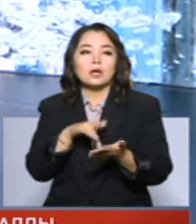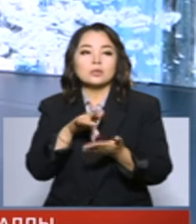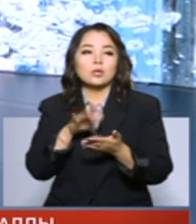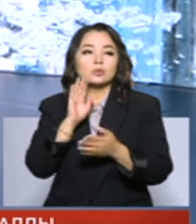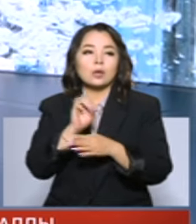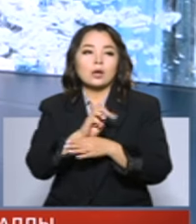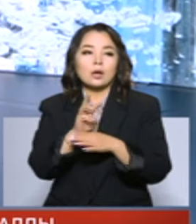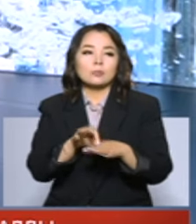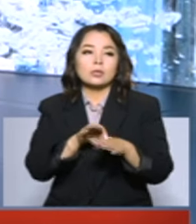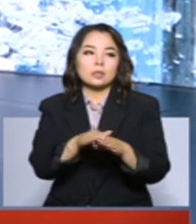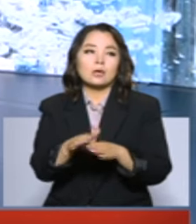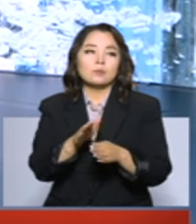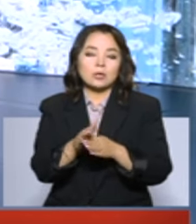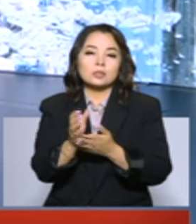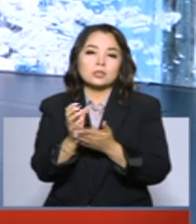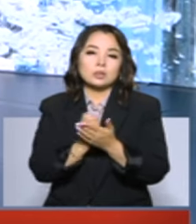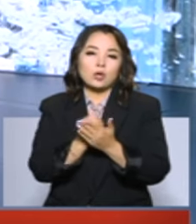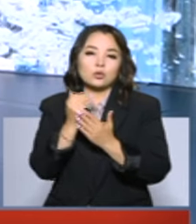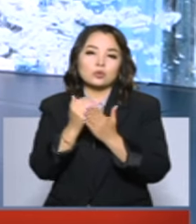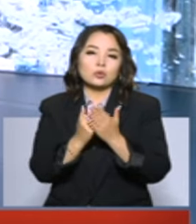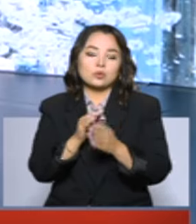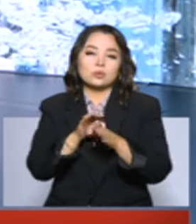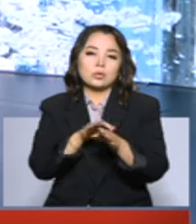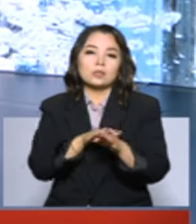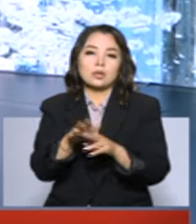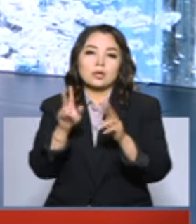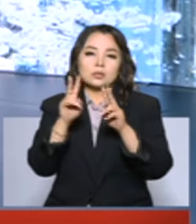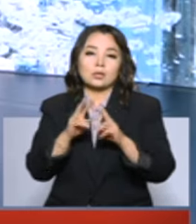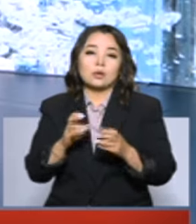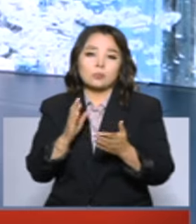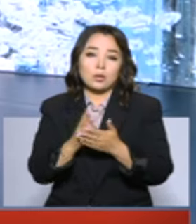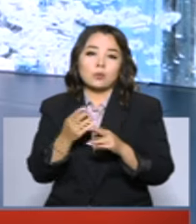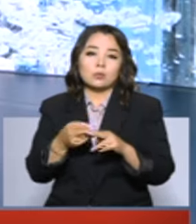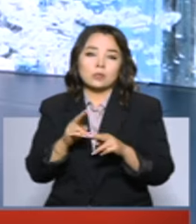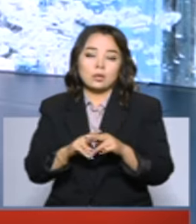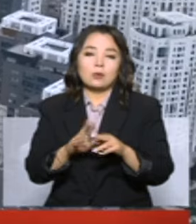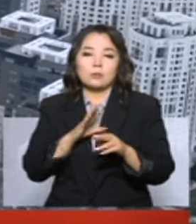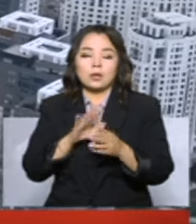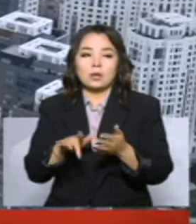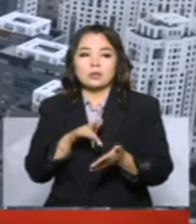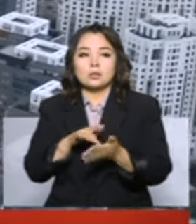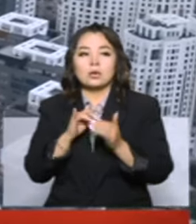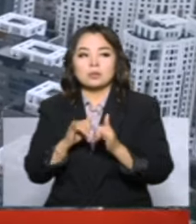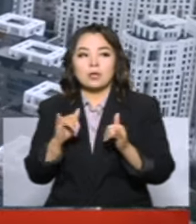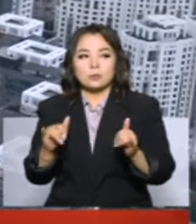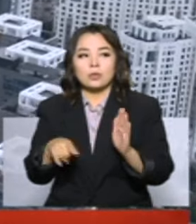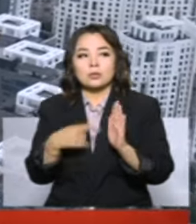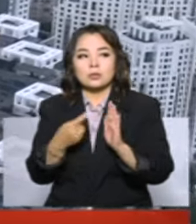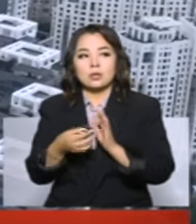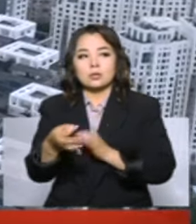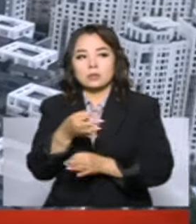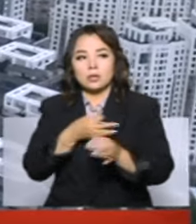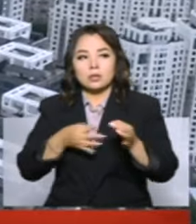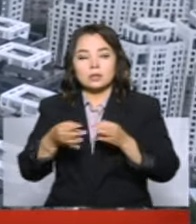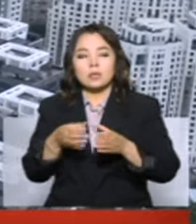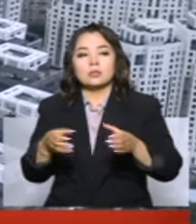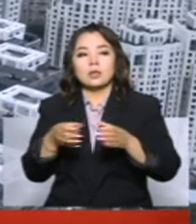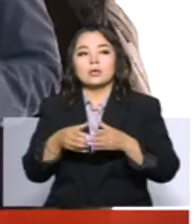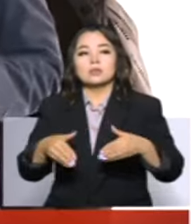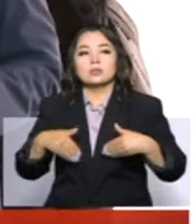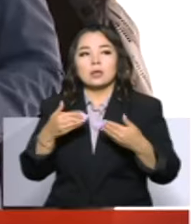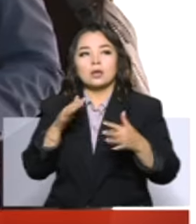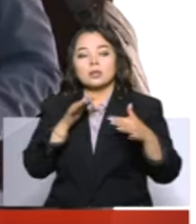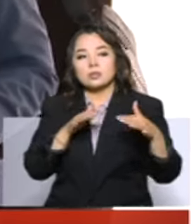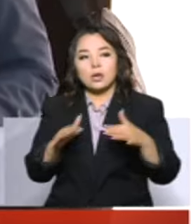сумен қамтамасыз ететін резервтік жүйе салу барысын тексерді. Бұған дейін шаһарды дамыту мәселелері жөніндегі кеңесте